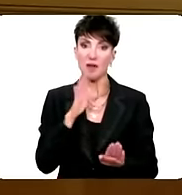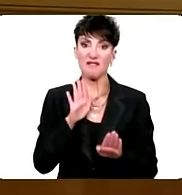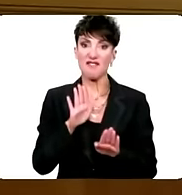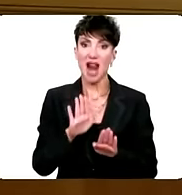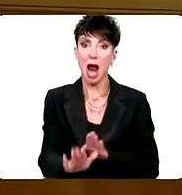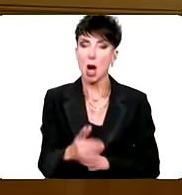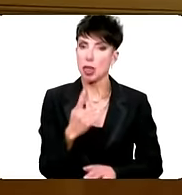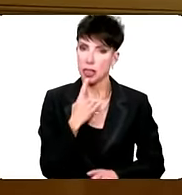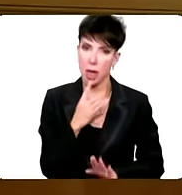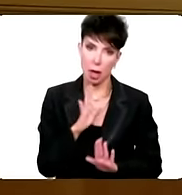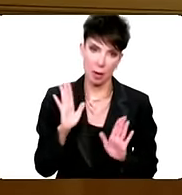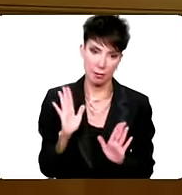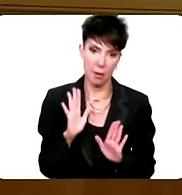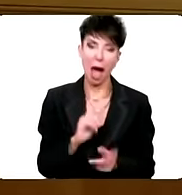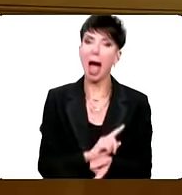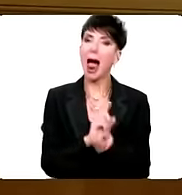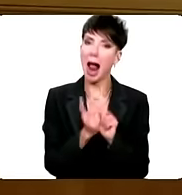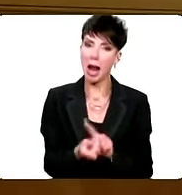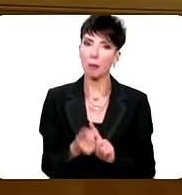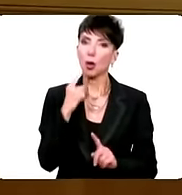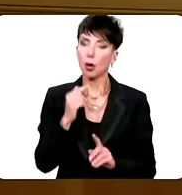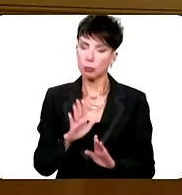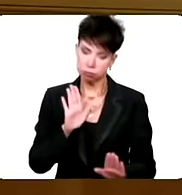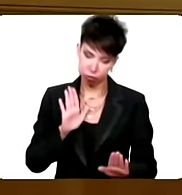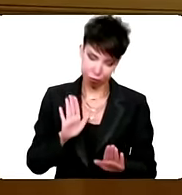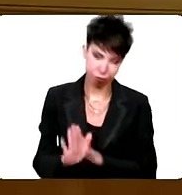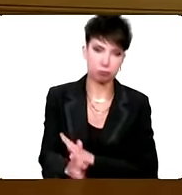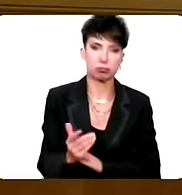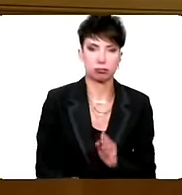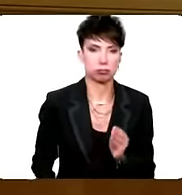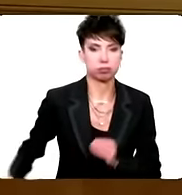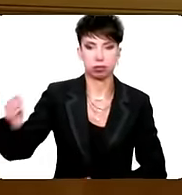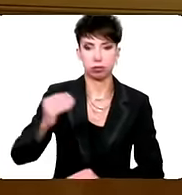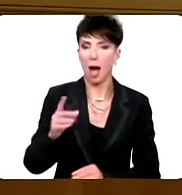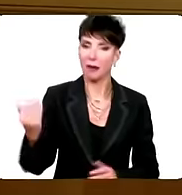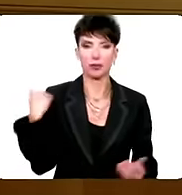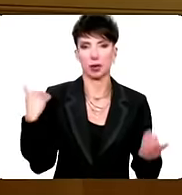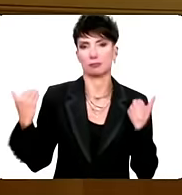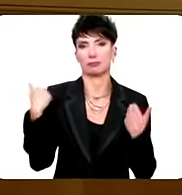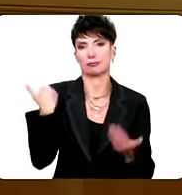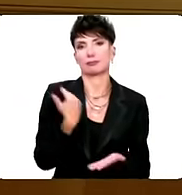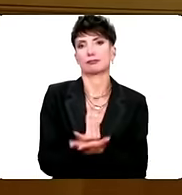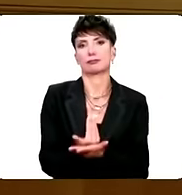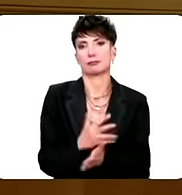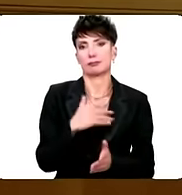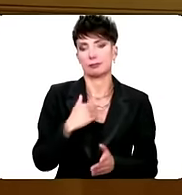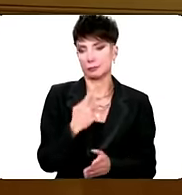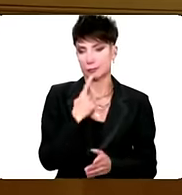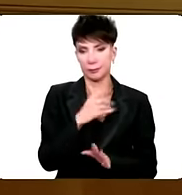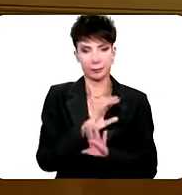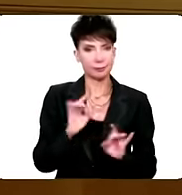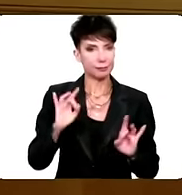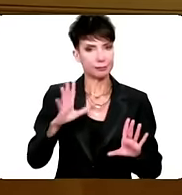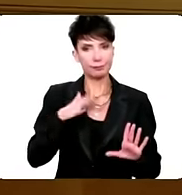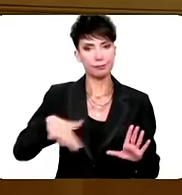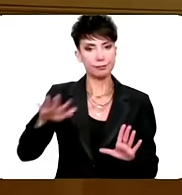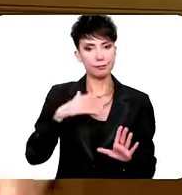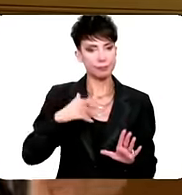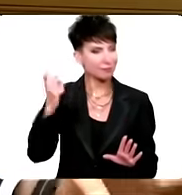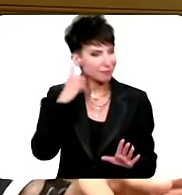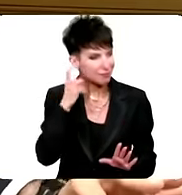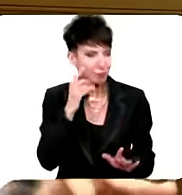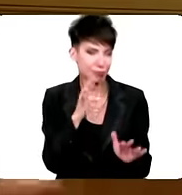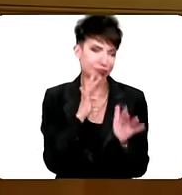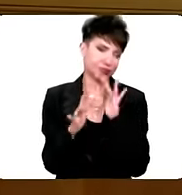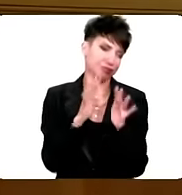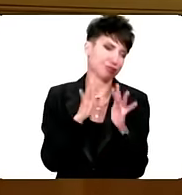θα πατήσουμε γκάζι. Αυτό ζητούν οι πολίτες από εμάς. Εγώ δεν άκουσα κανέναν. Καταλαβαίνω την επιμέρους γκρίνια για πολιτικές που